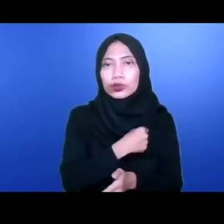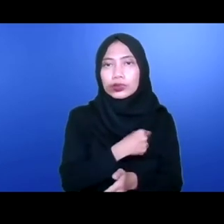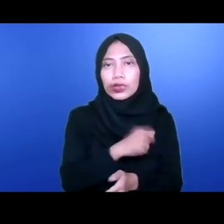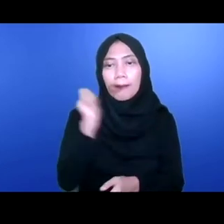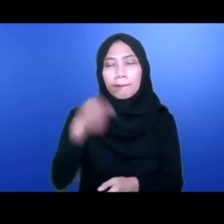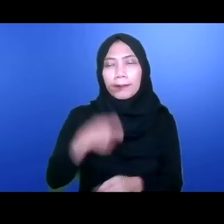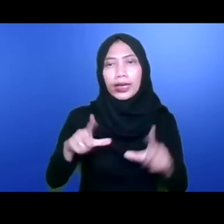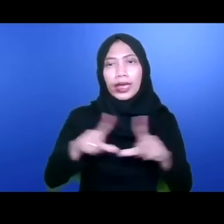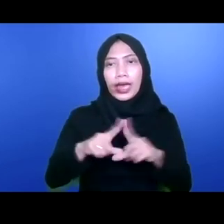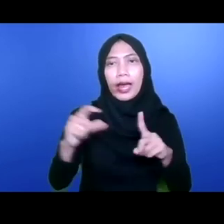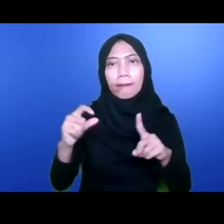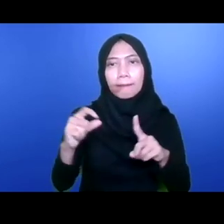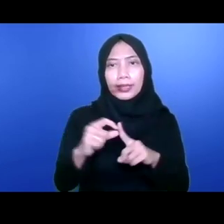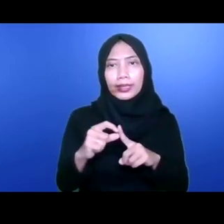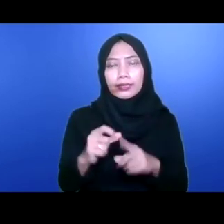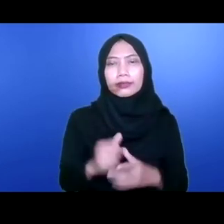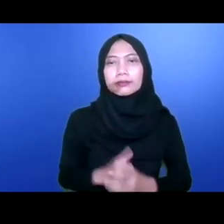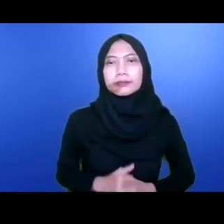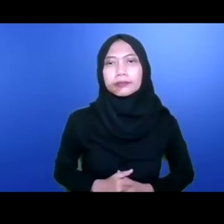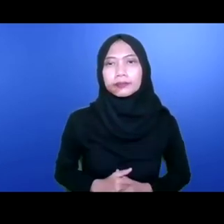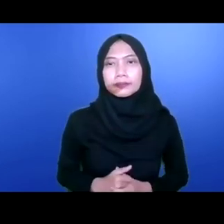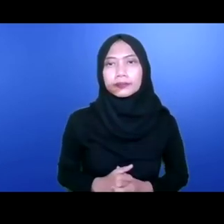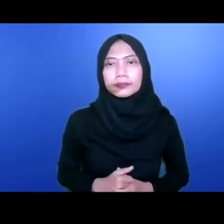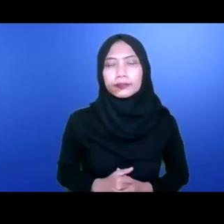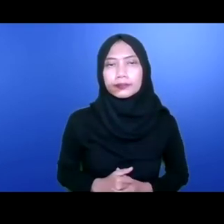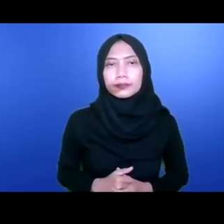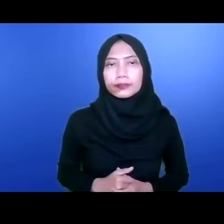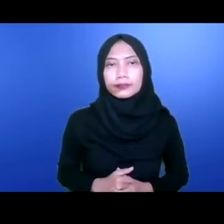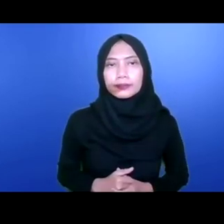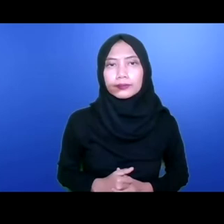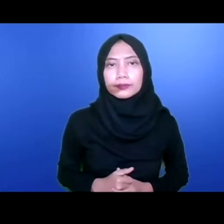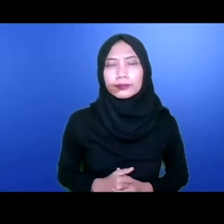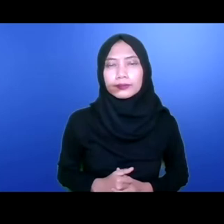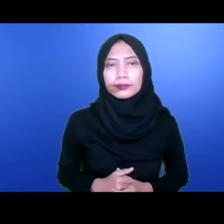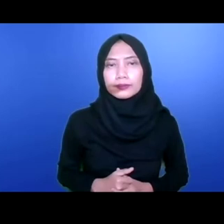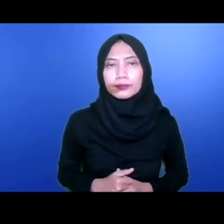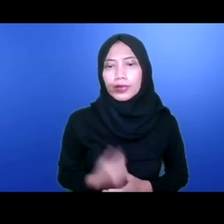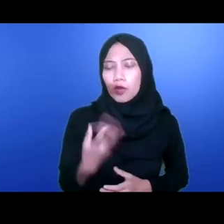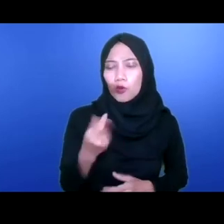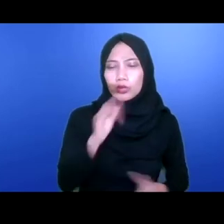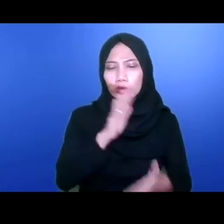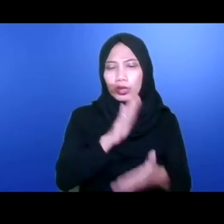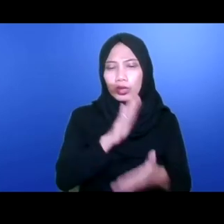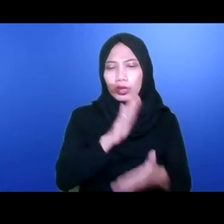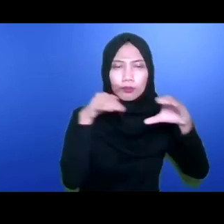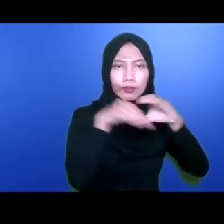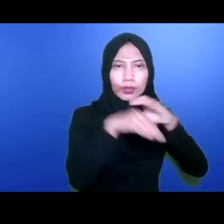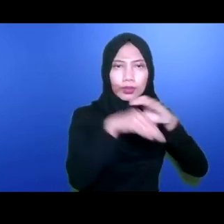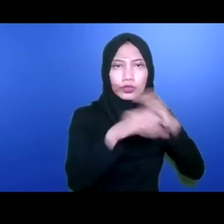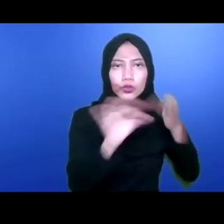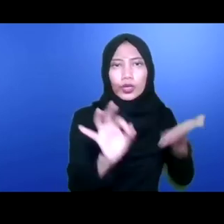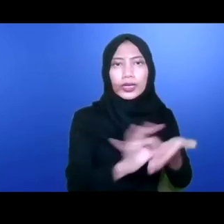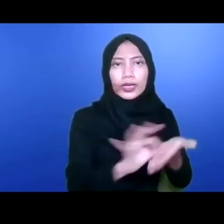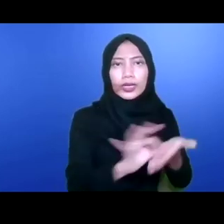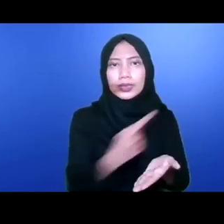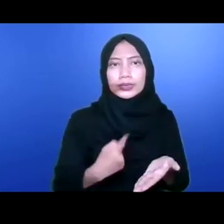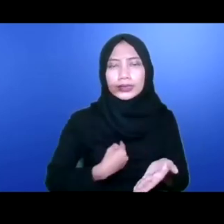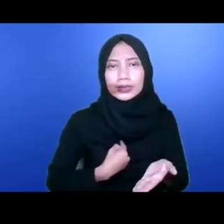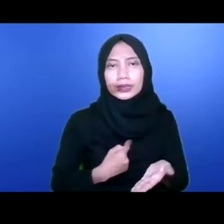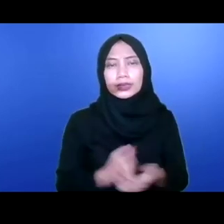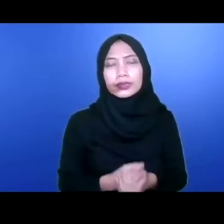Berikutnya adalah transaksinya tercatat otomatis dan duitnya langsung masuk rekening. Terpisahlah